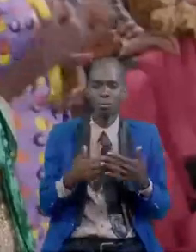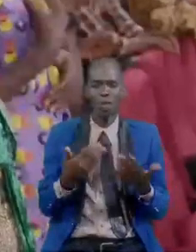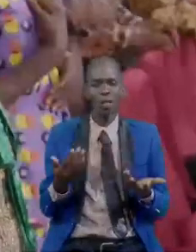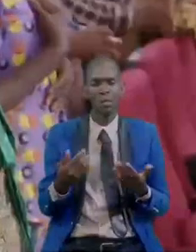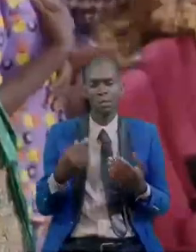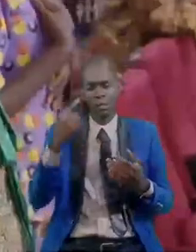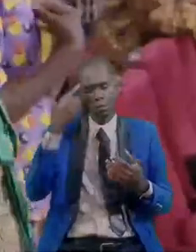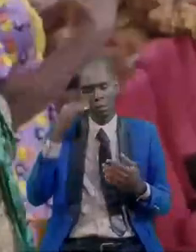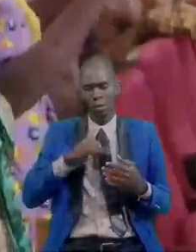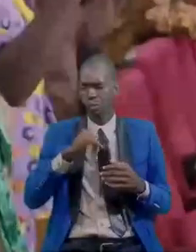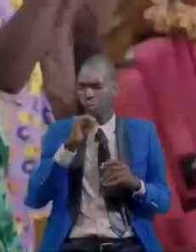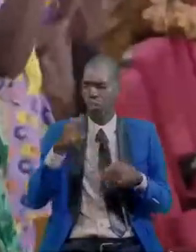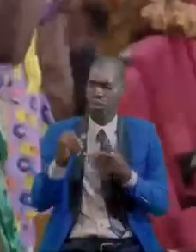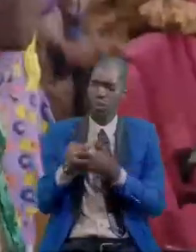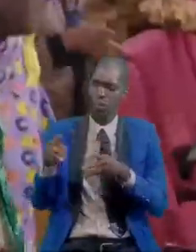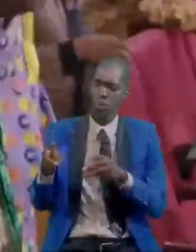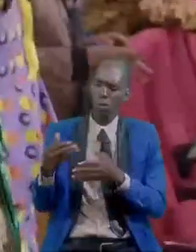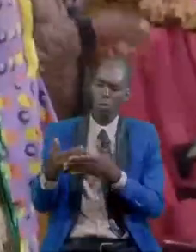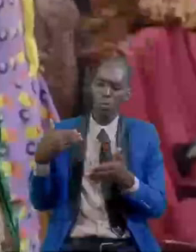Je n'ai pas suivi ce chemin une fois.